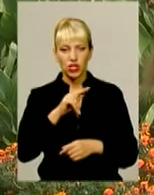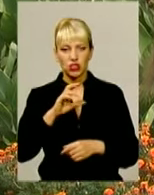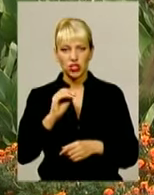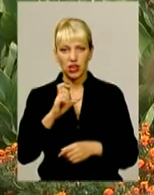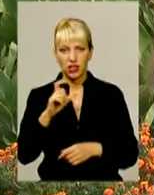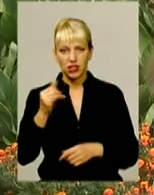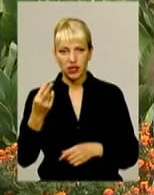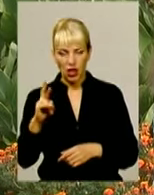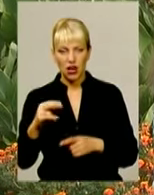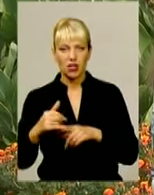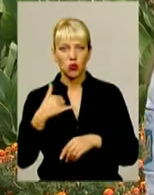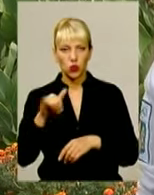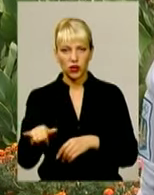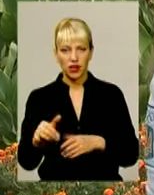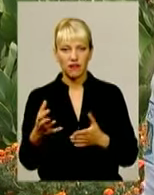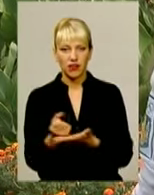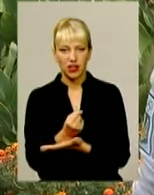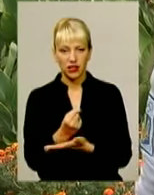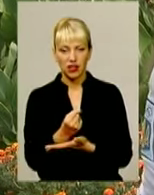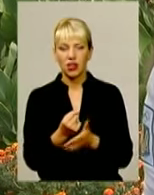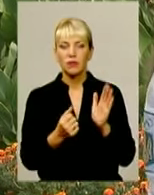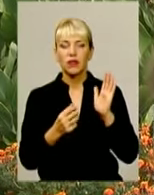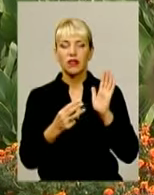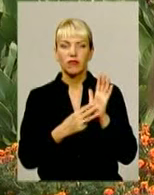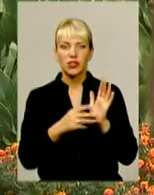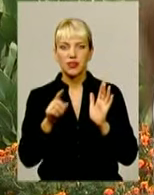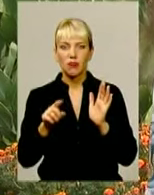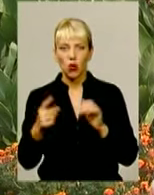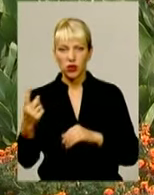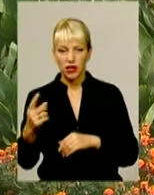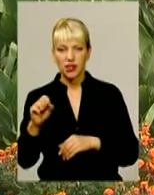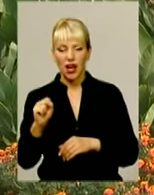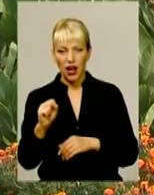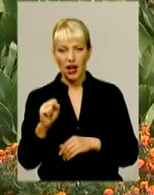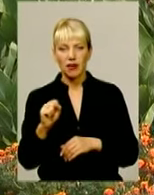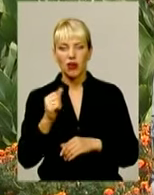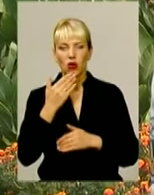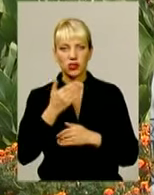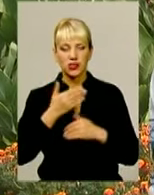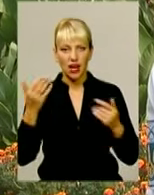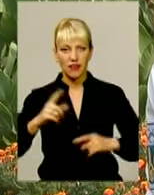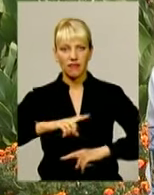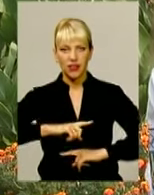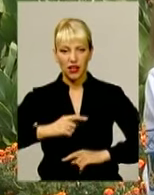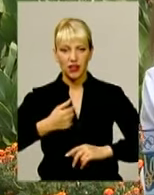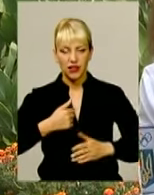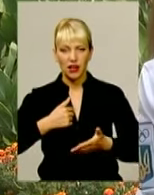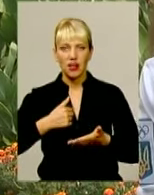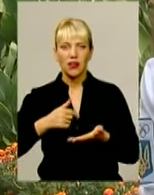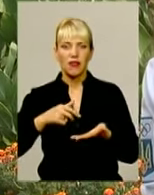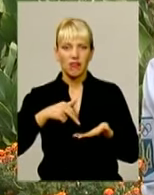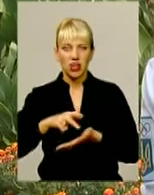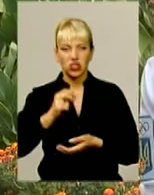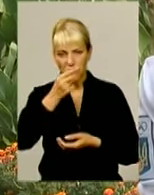я в неї виграла 8-1. А останній фінал я в неї вийшла на Чешку,